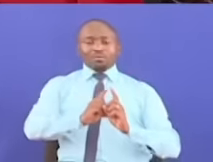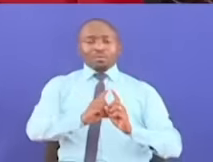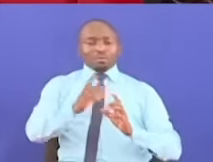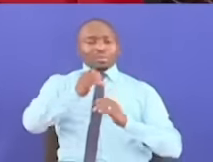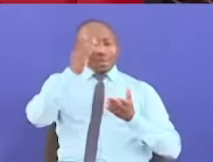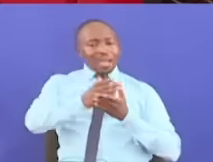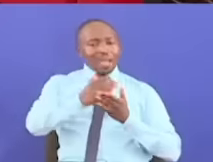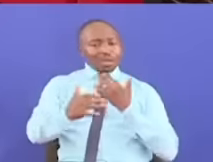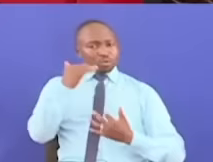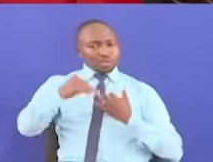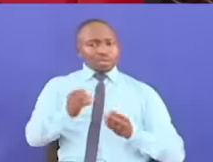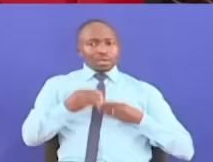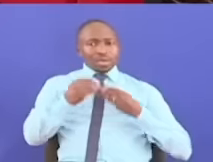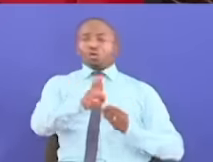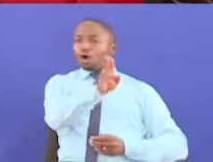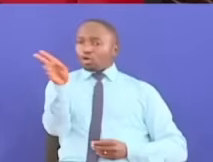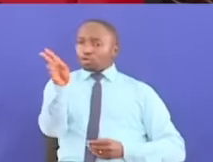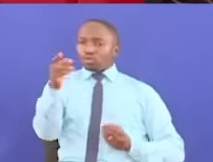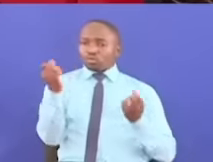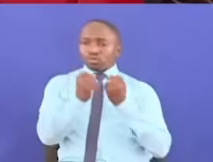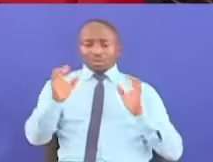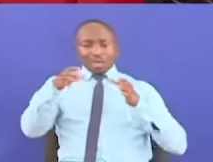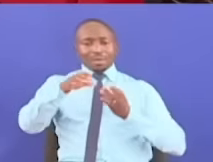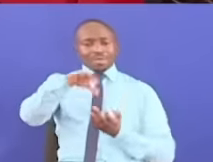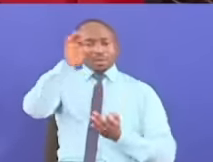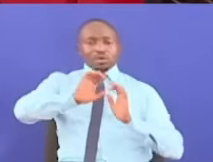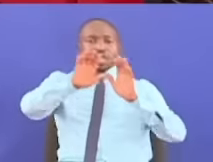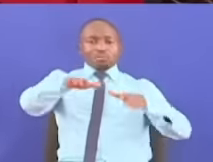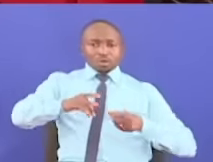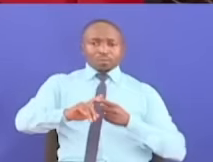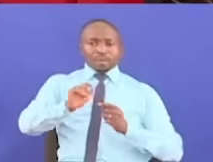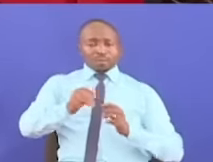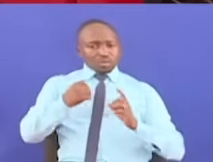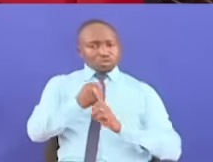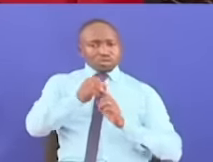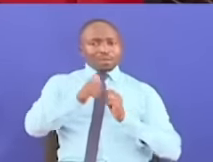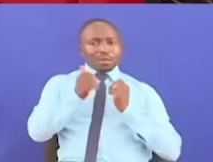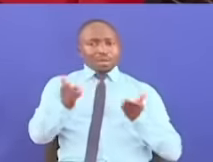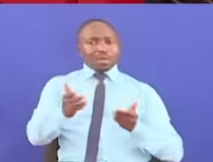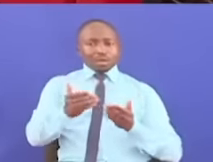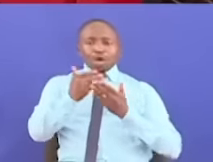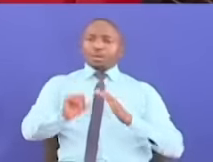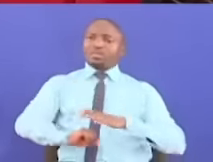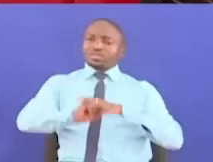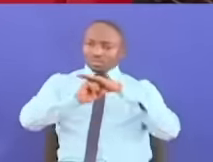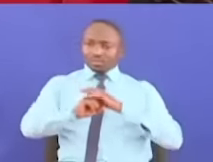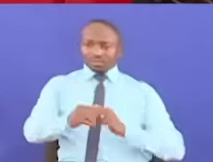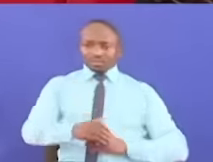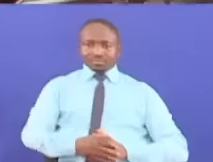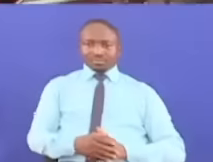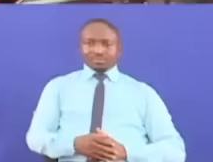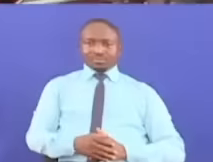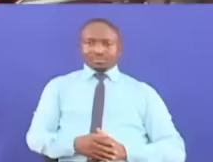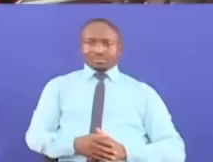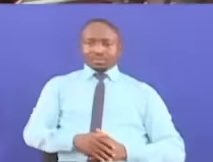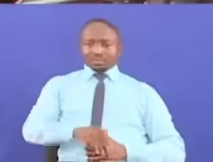kuji naba kuto hoja ya kuwa kwa Kama teile Ya bunge itak shika Mambo haya naba mung mk Kama sij kanuni